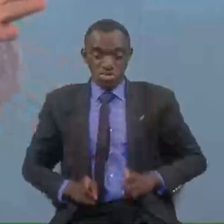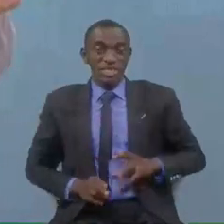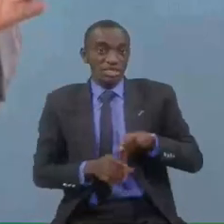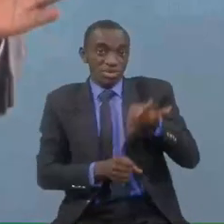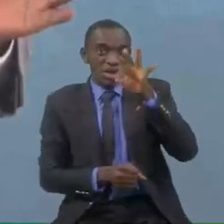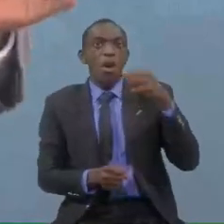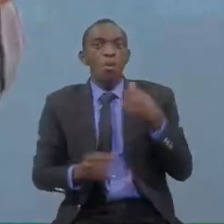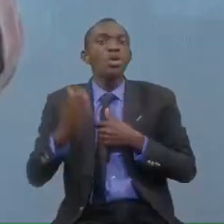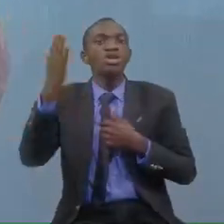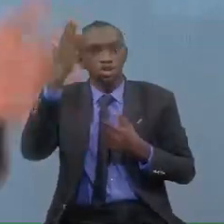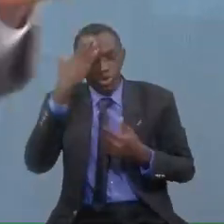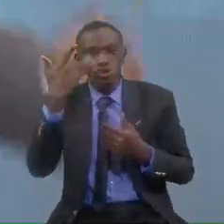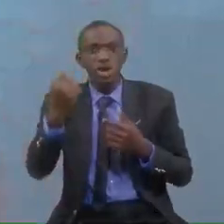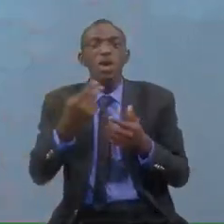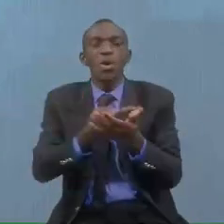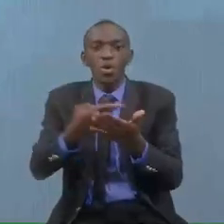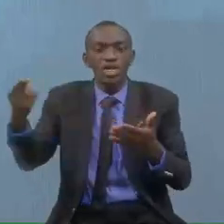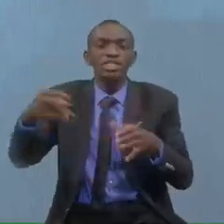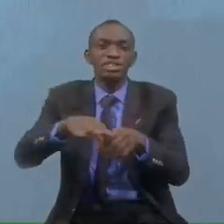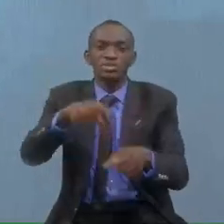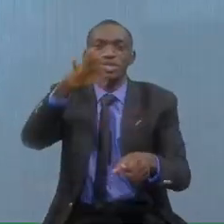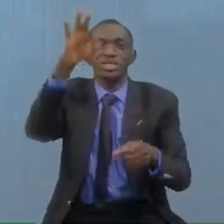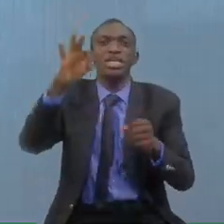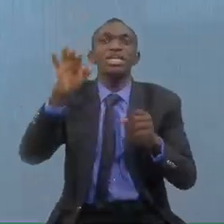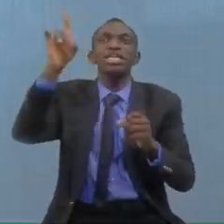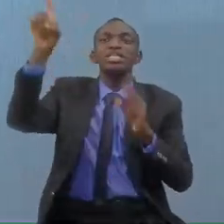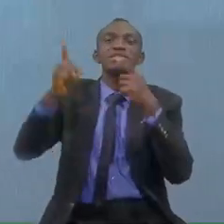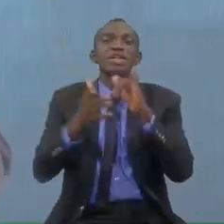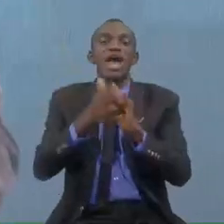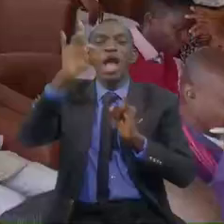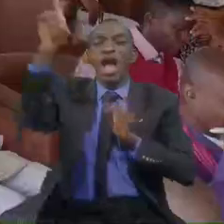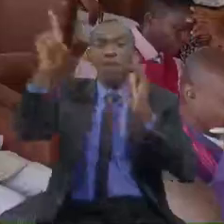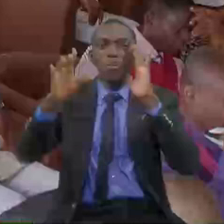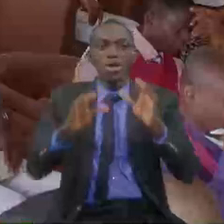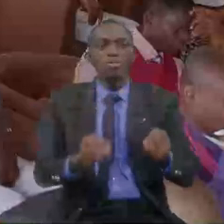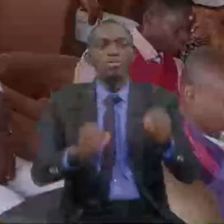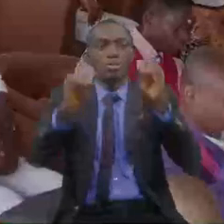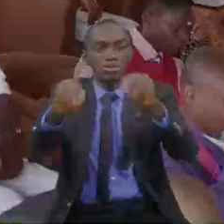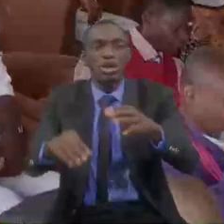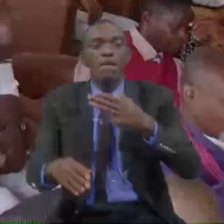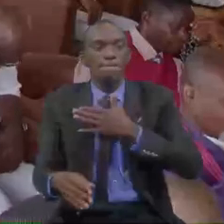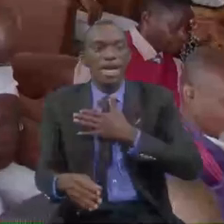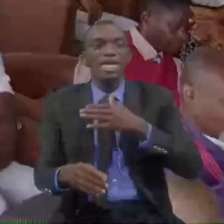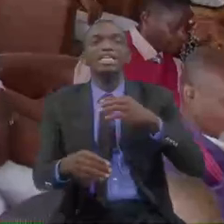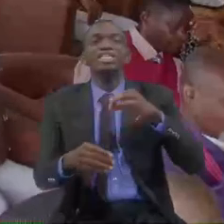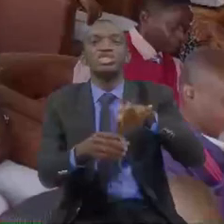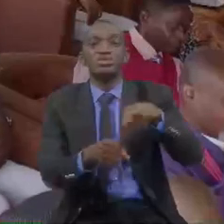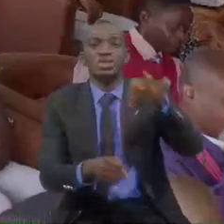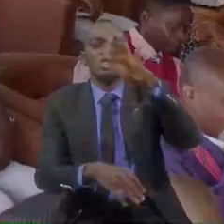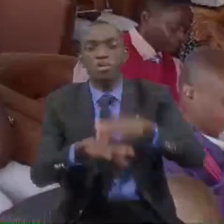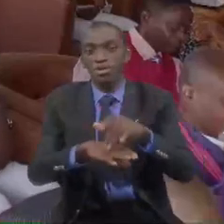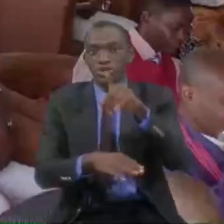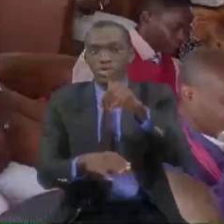le Saint-Esprit. Nous disons que je mettrai mon esprit sur vous. Vous allez vaincre. Je